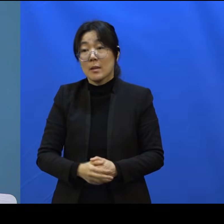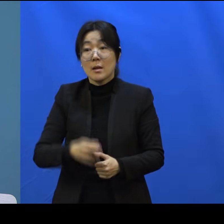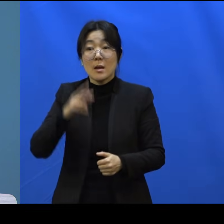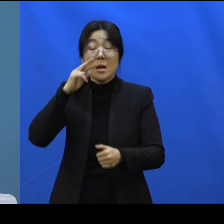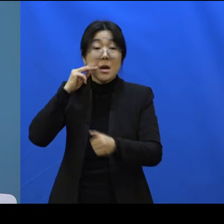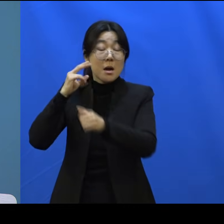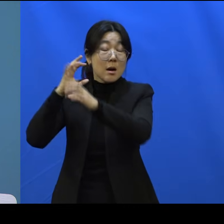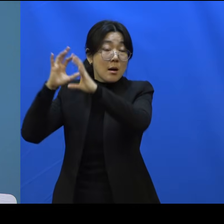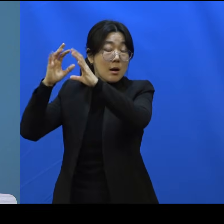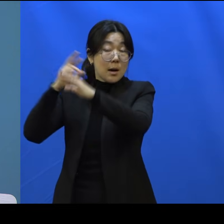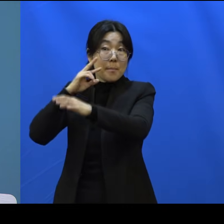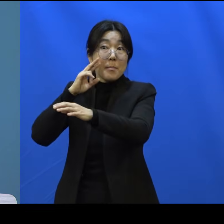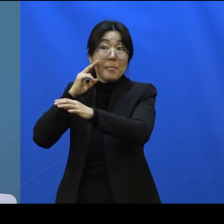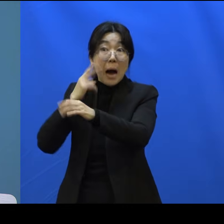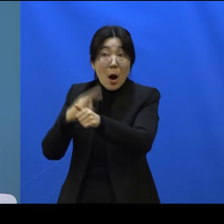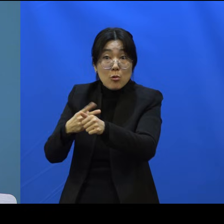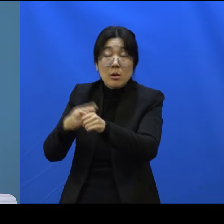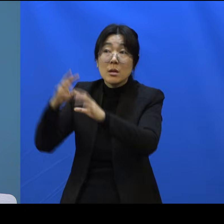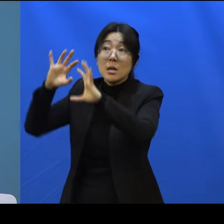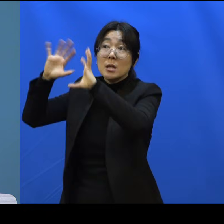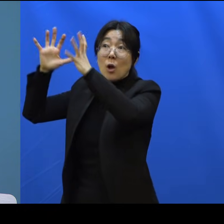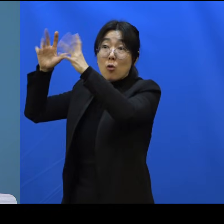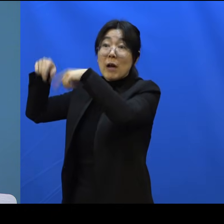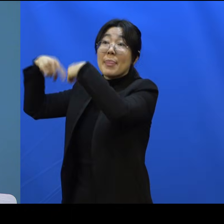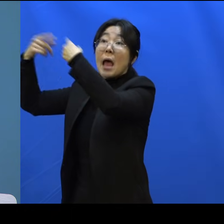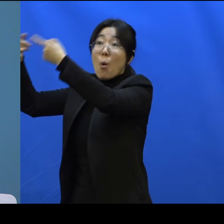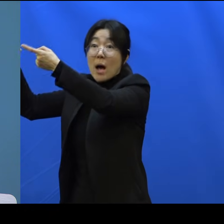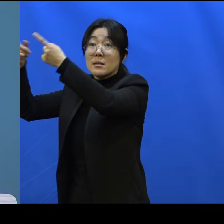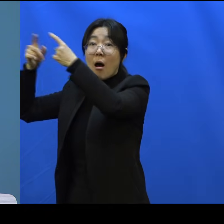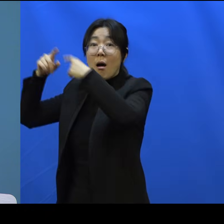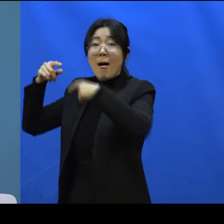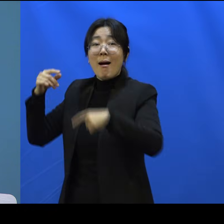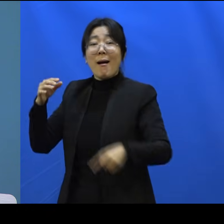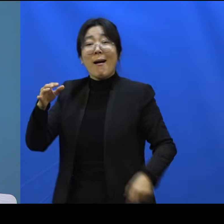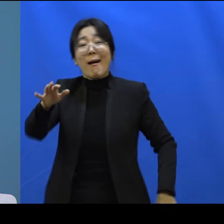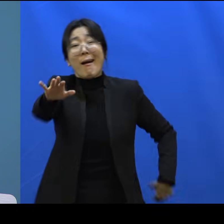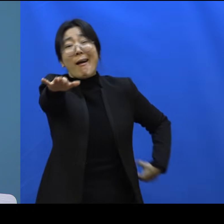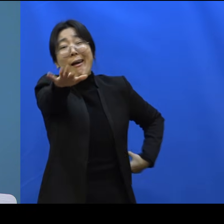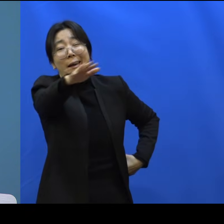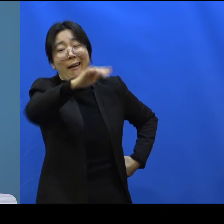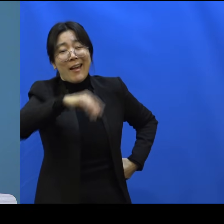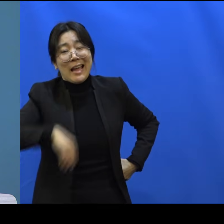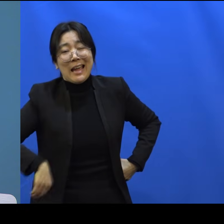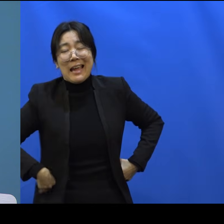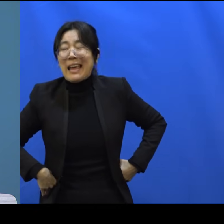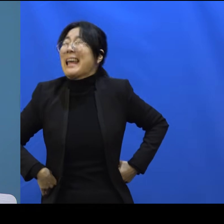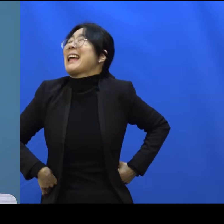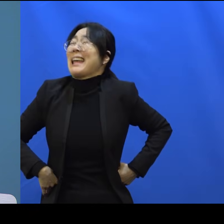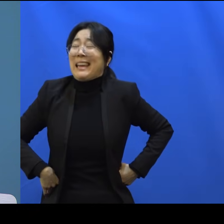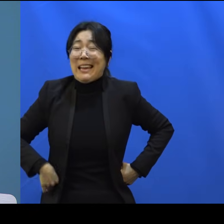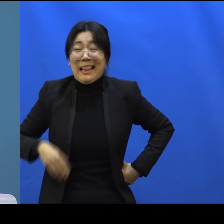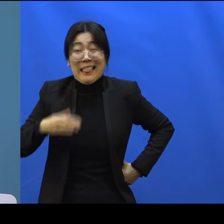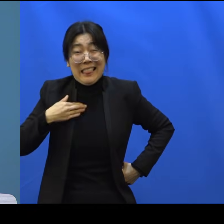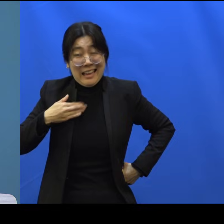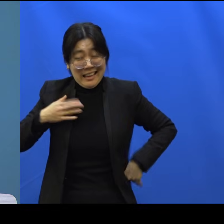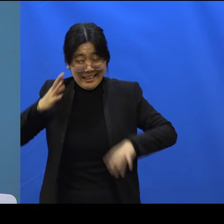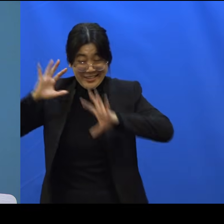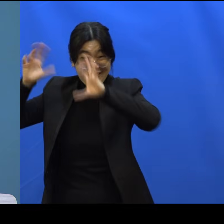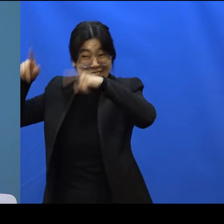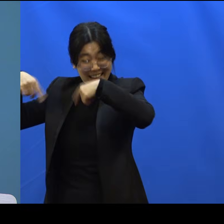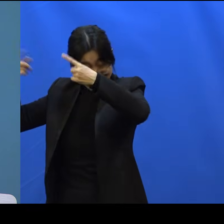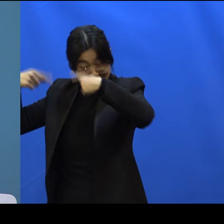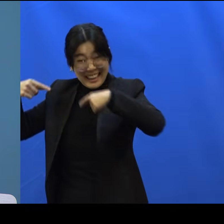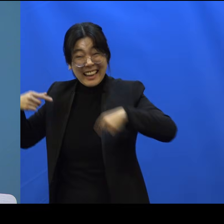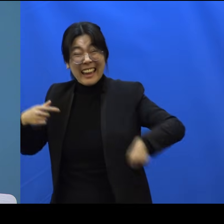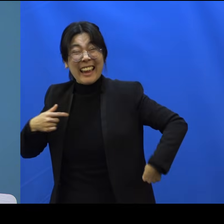난 이후에도 그 가시를 통하여 그의 존재 자체를 딱 묶어두는 거죠. 꼼짝 못하게 하는 거죠. 자신의 환상에 갇혀